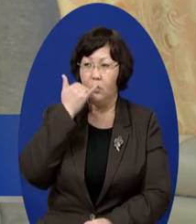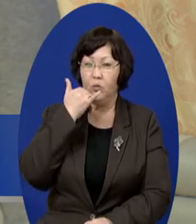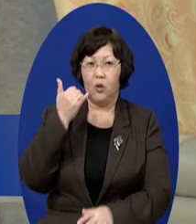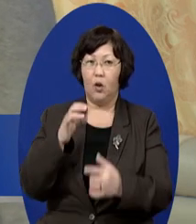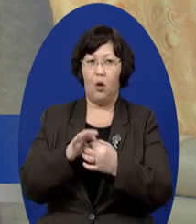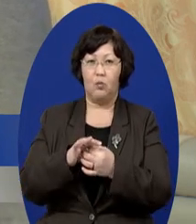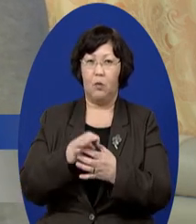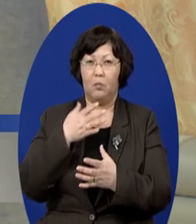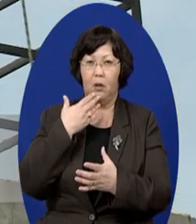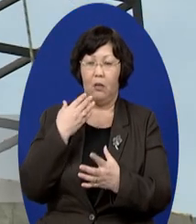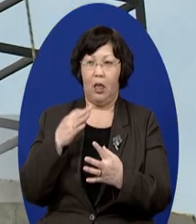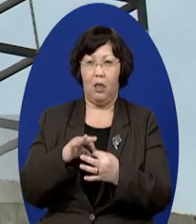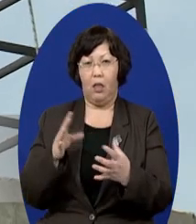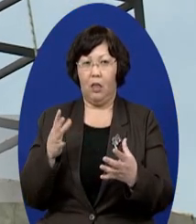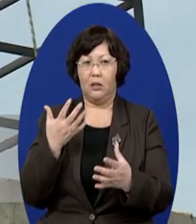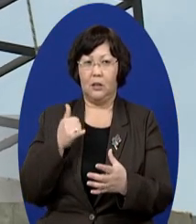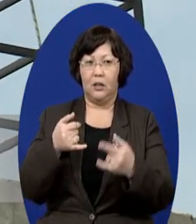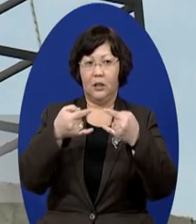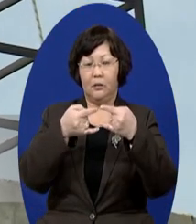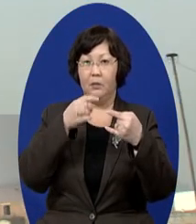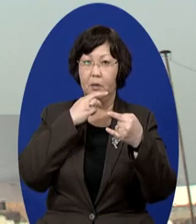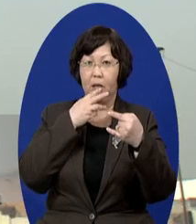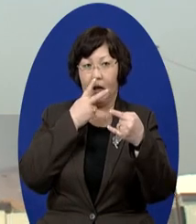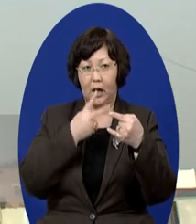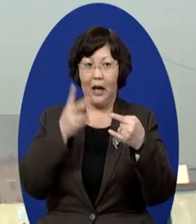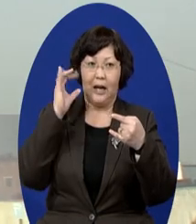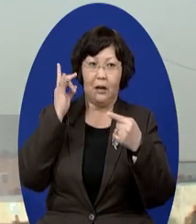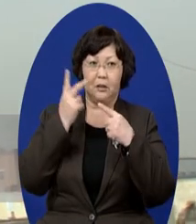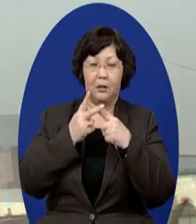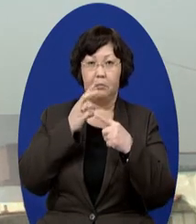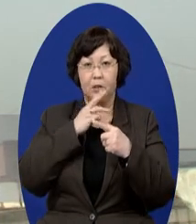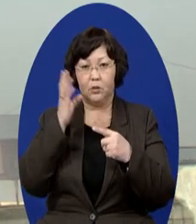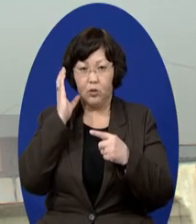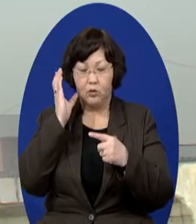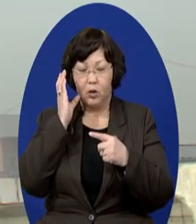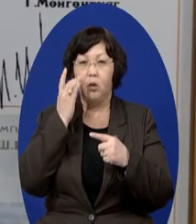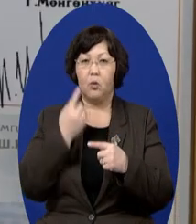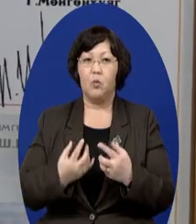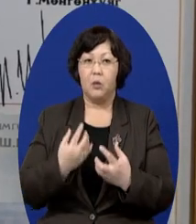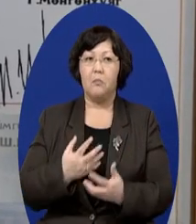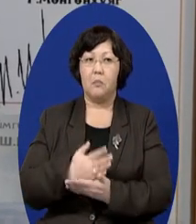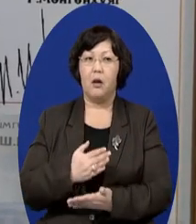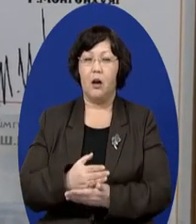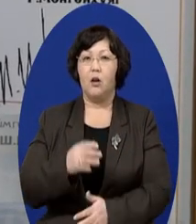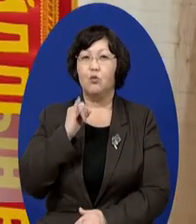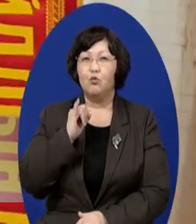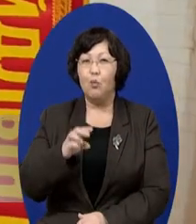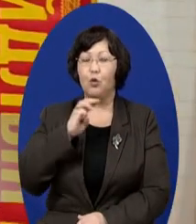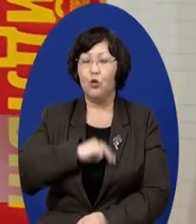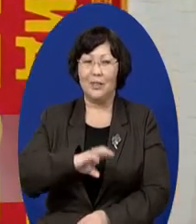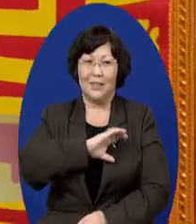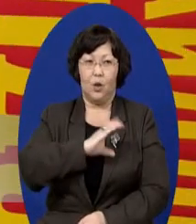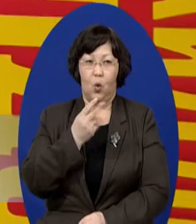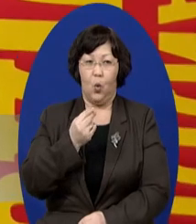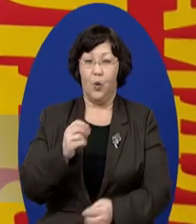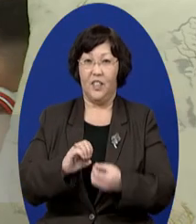Тэгээд их хөвчлийн өрн зургийн мэдээ, радио телевизэн мэдээ энэ төр сонсож тэгэж бас хүлээдэг байгаа. Юмиг сэтгэлээсээ